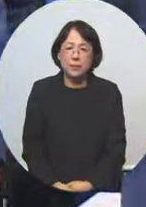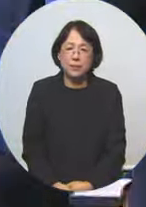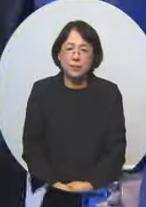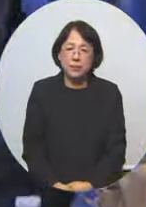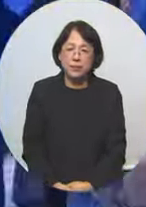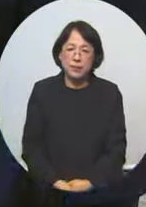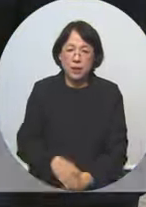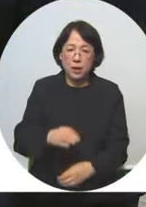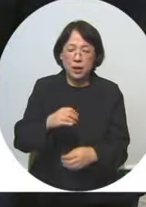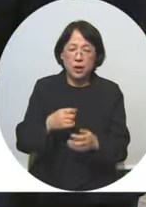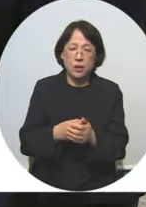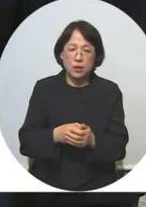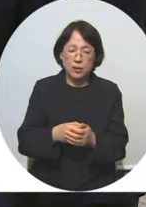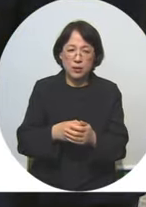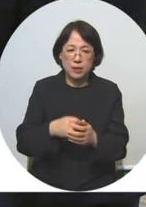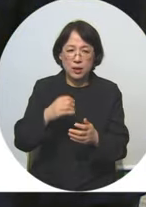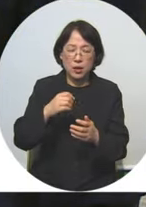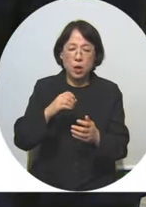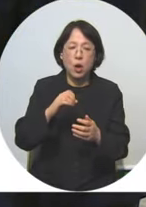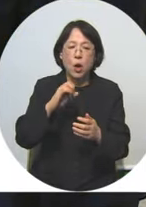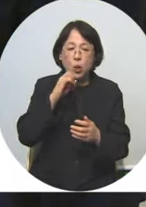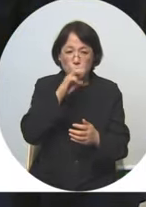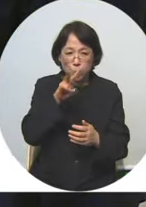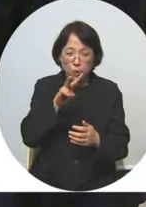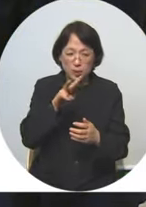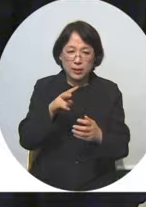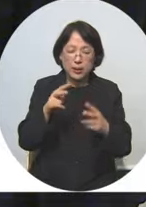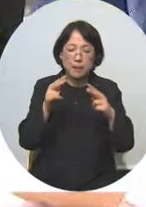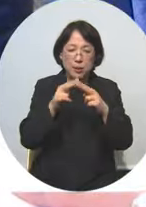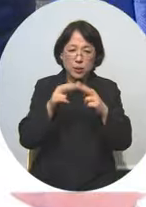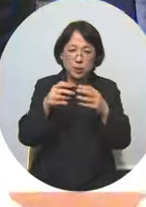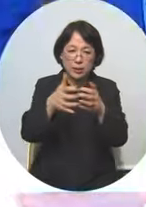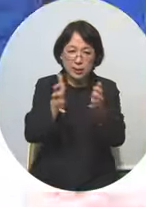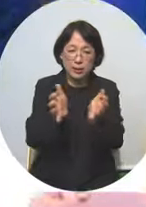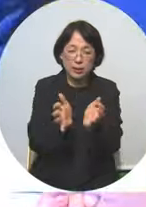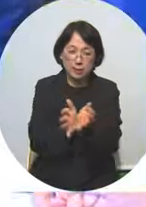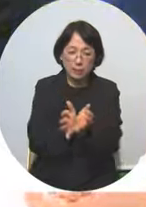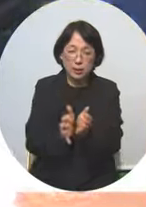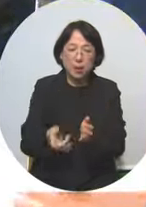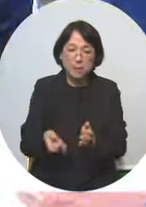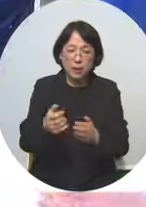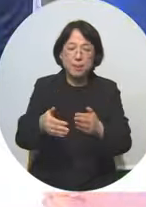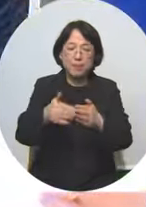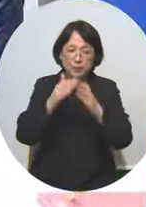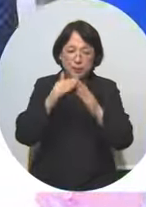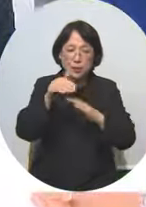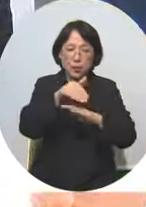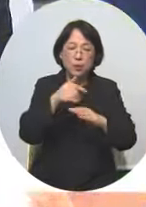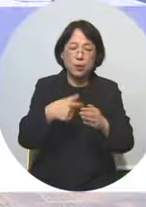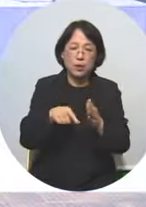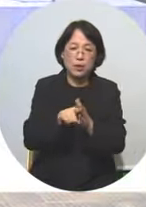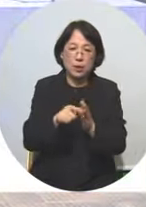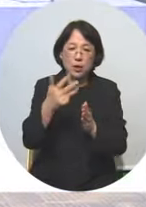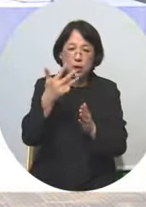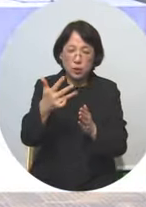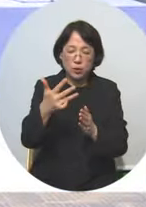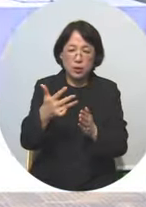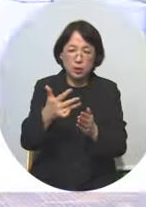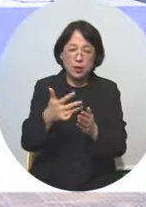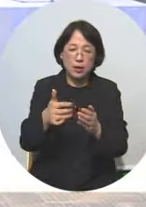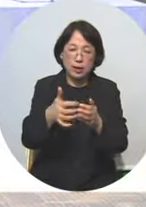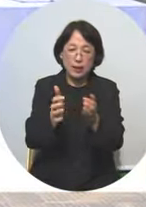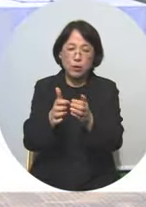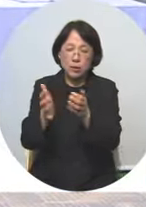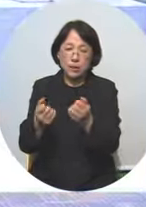용인 첨단 시스템 반도체 국가산단의 신속한 조성을 위해 8개 기관이 뜻을 모았습니다. 국토부와